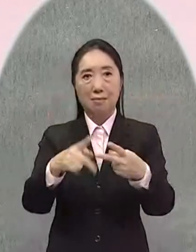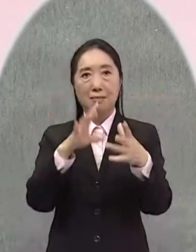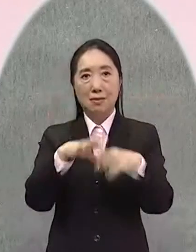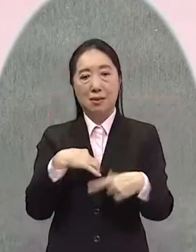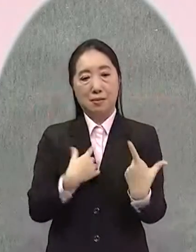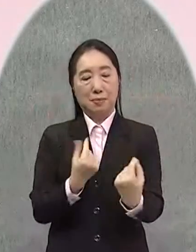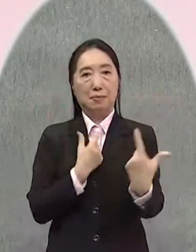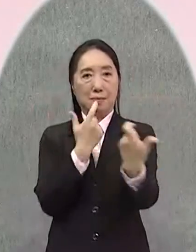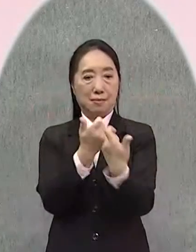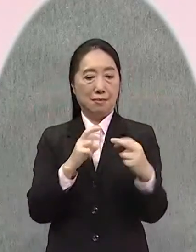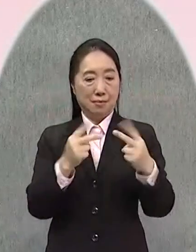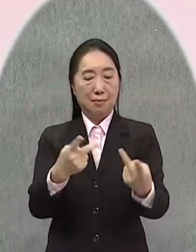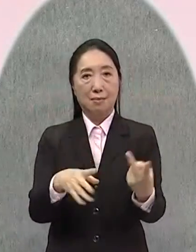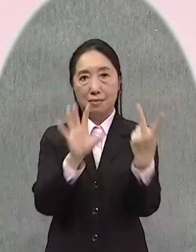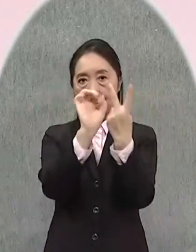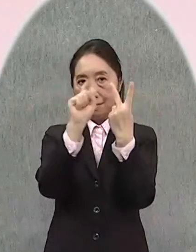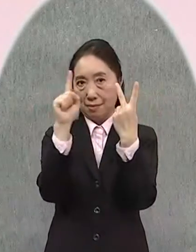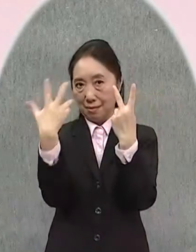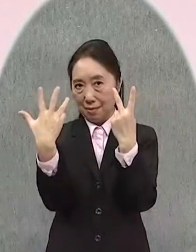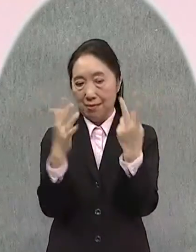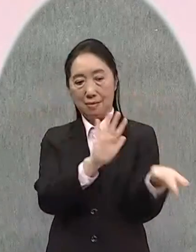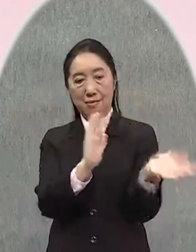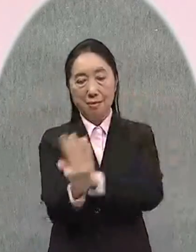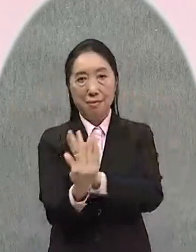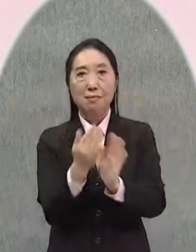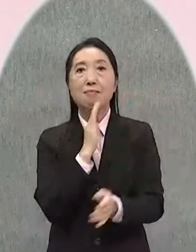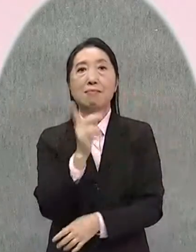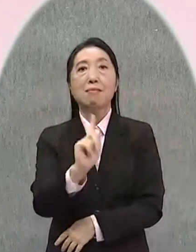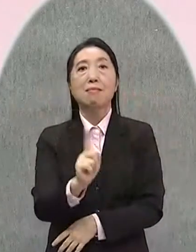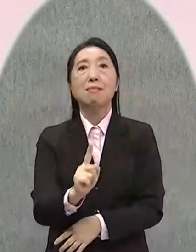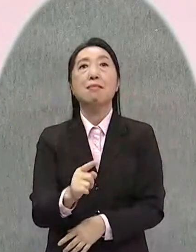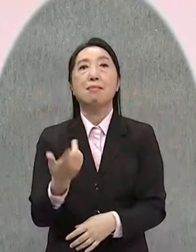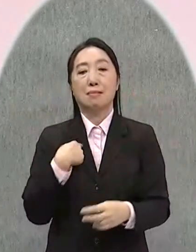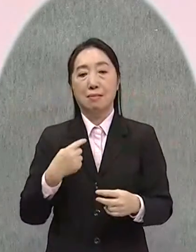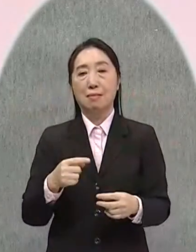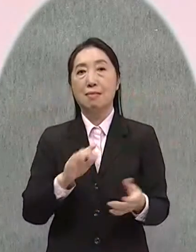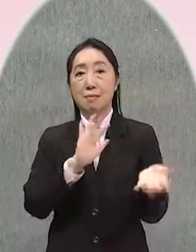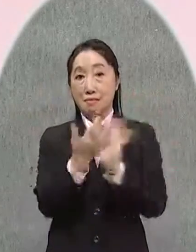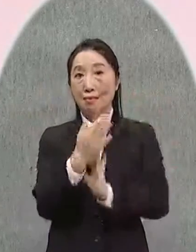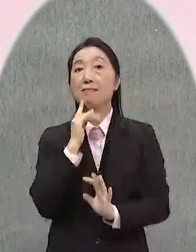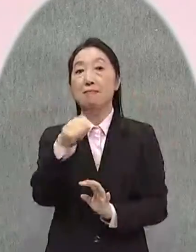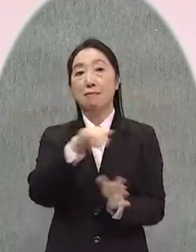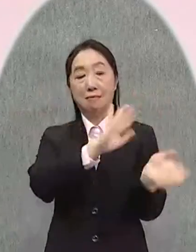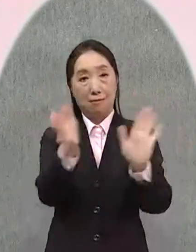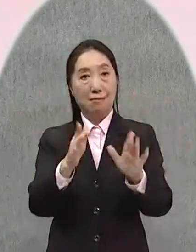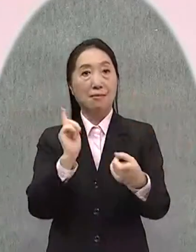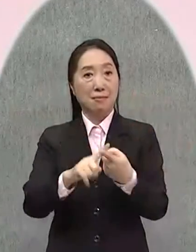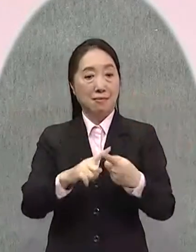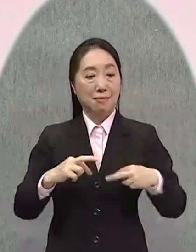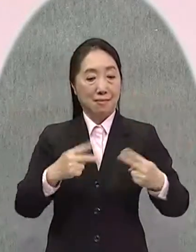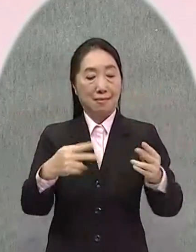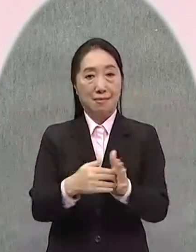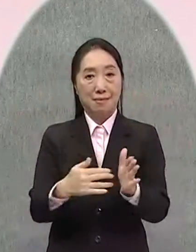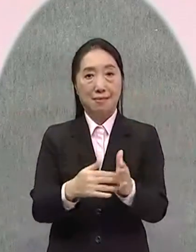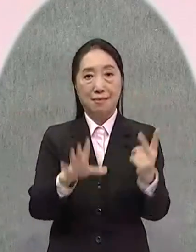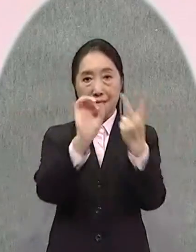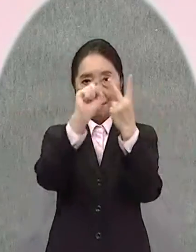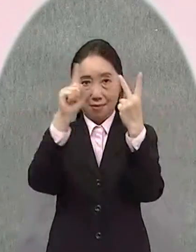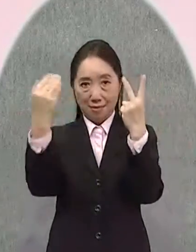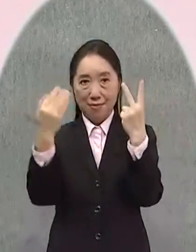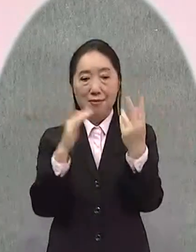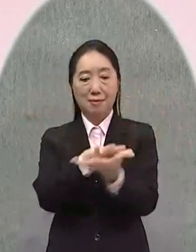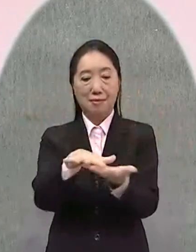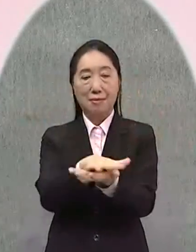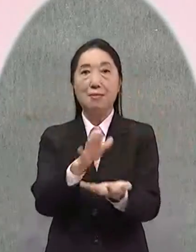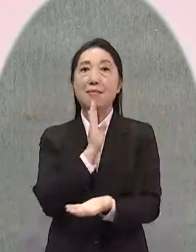改革。2018年的翻，是因为我们开始翻转了这个整个情势。那2019年的乱，